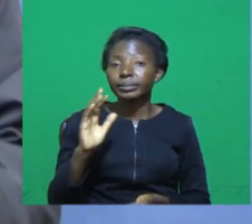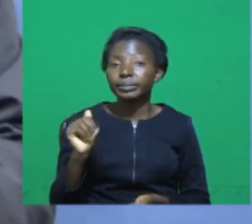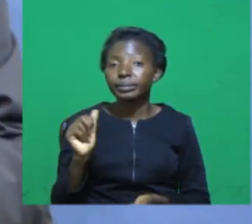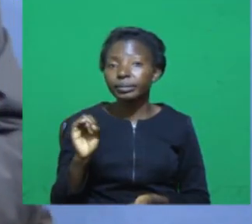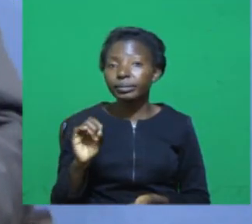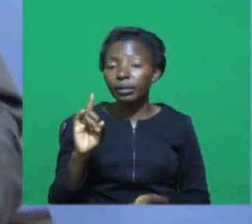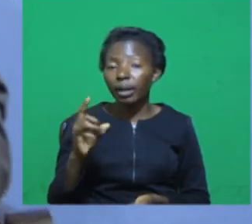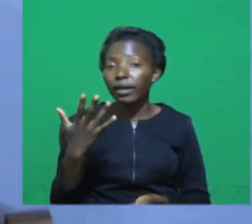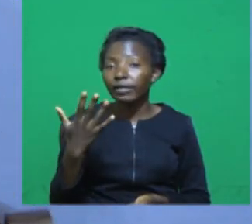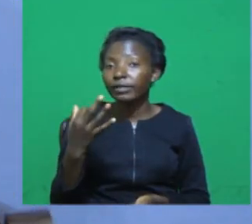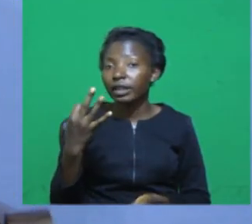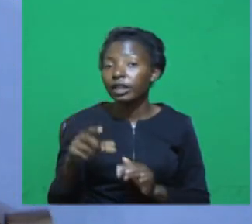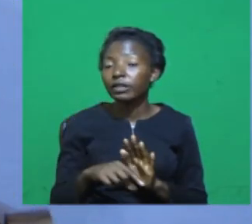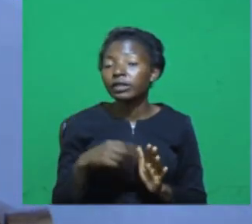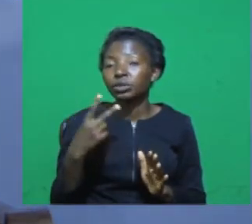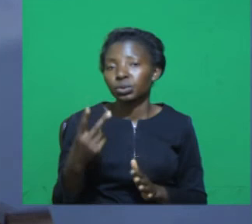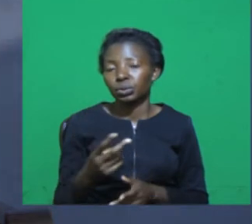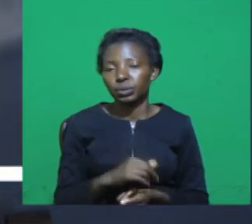53 verse 2.